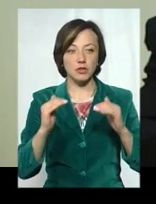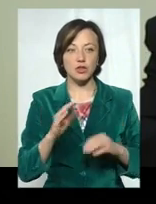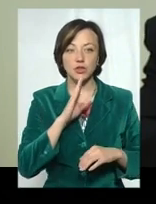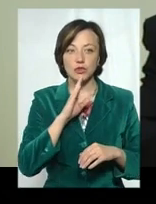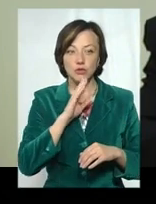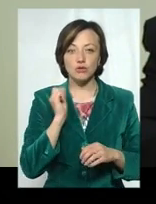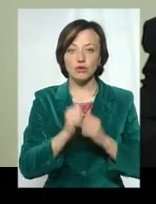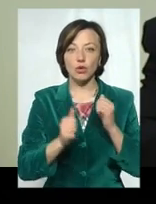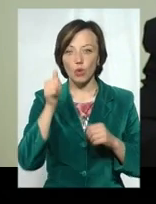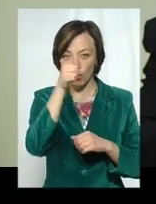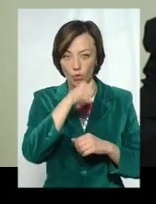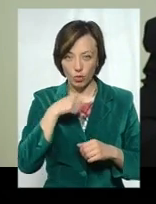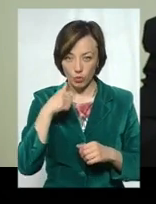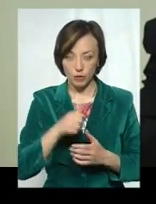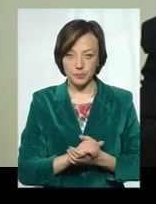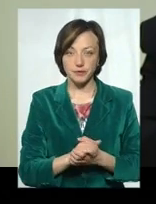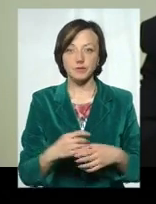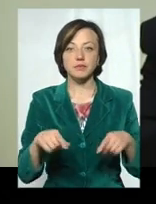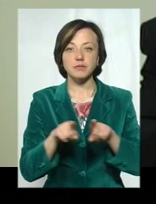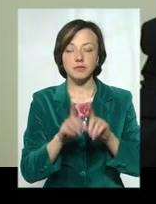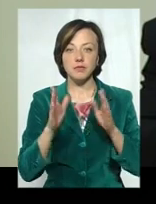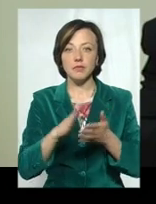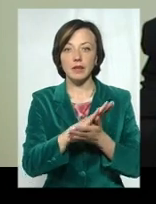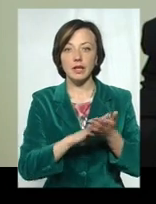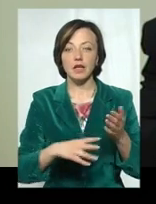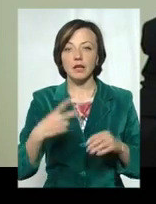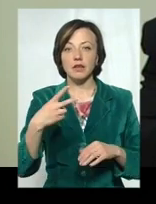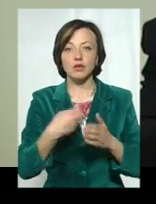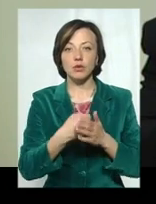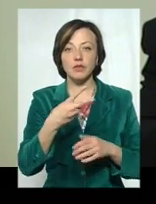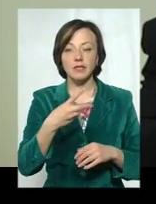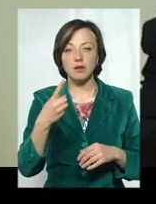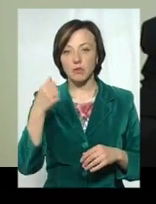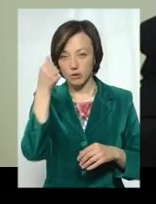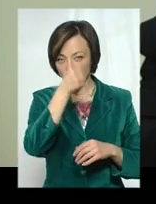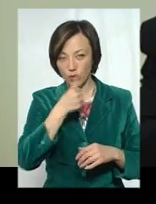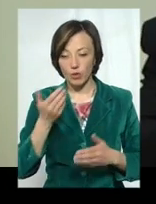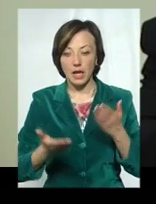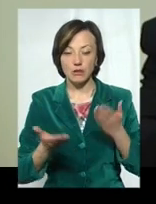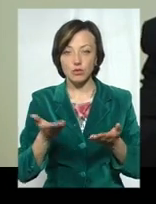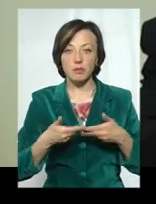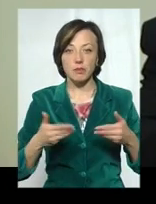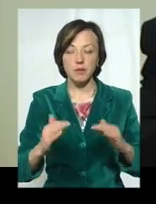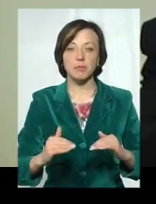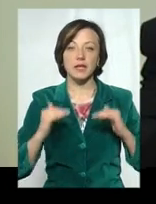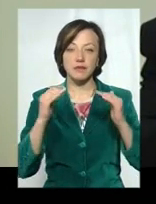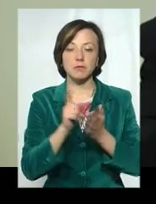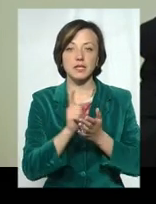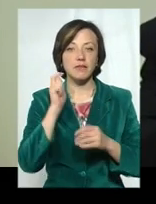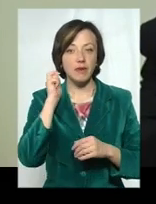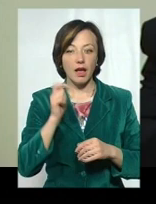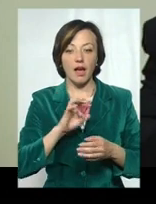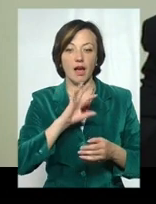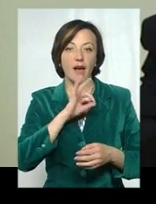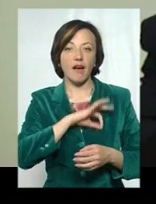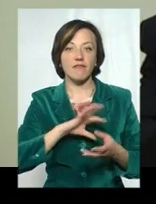щороку. І так буде тривати до 2021 року. Тобто, якщо ми підвищимо сьогодні пенсійний вік, то ефект від